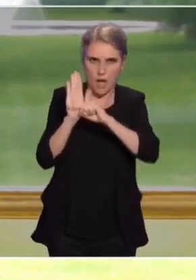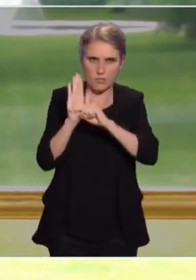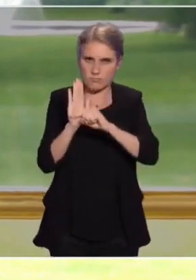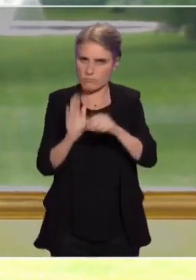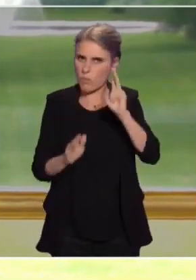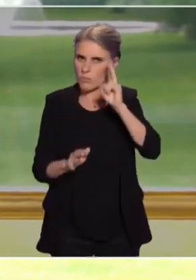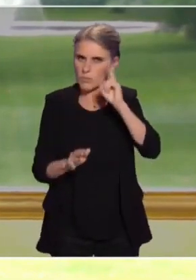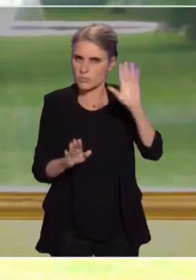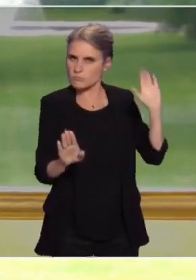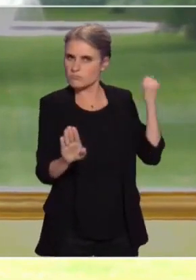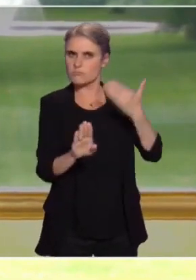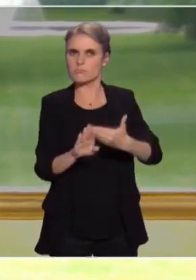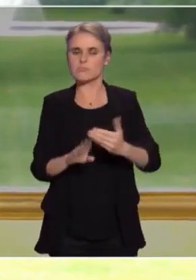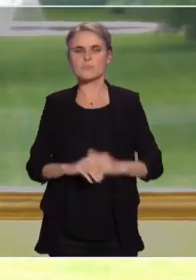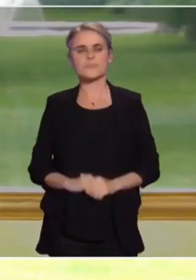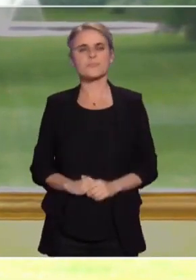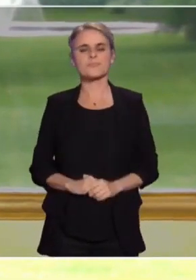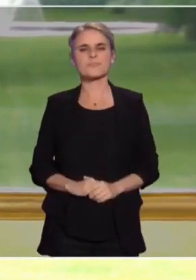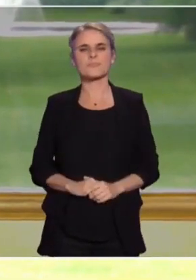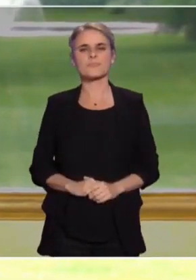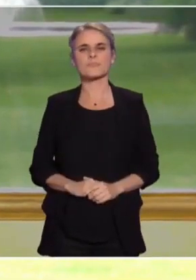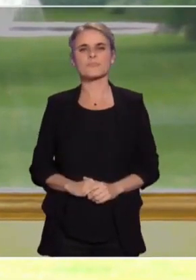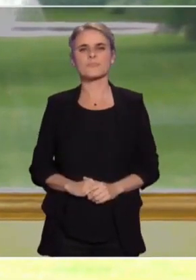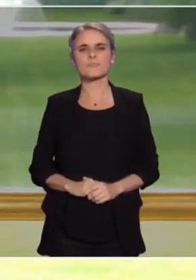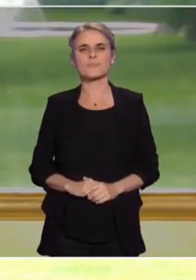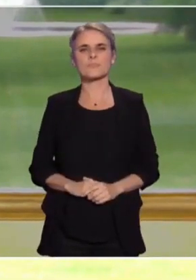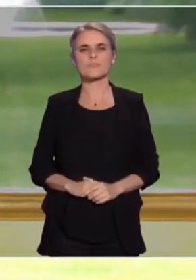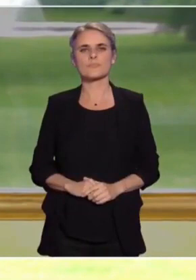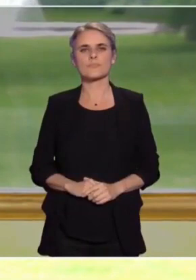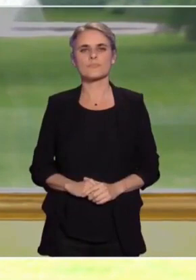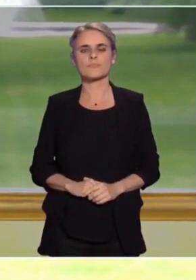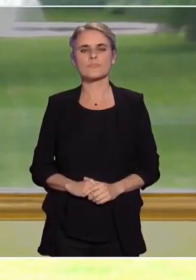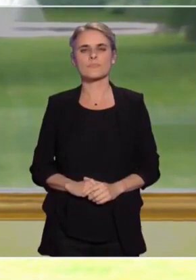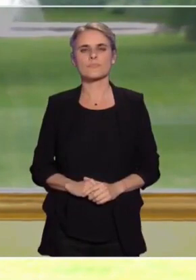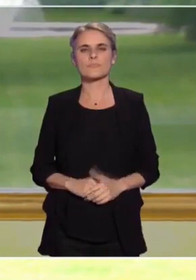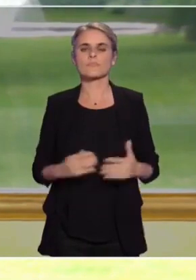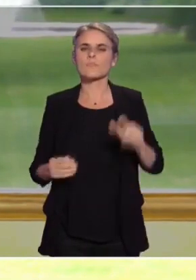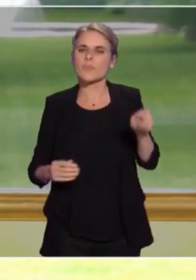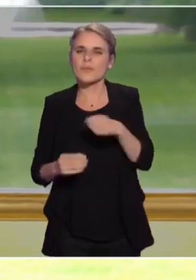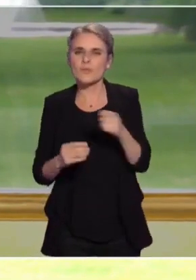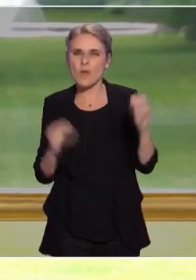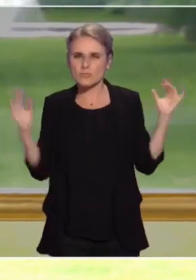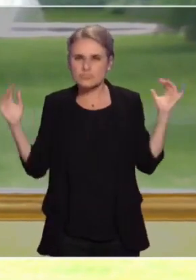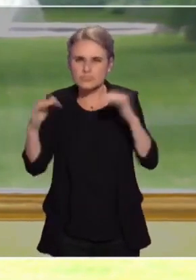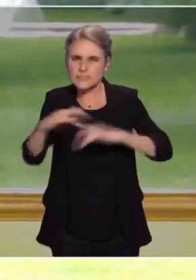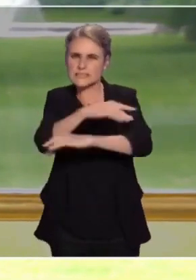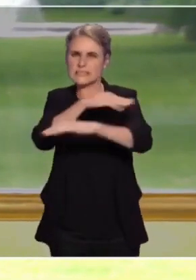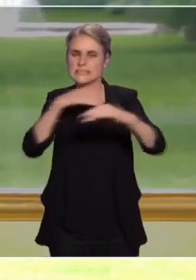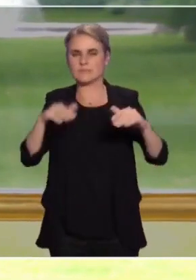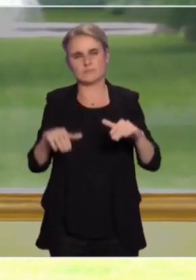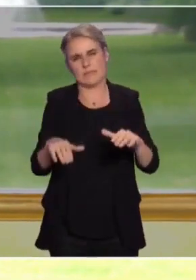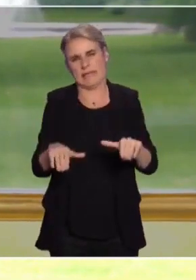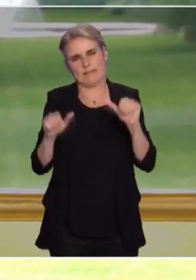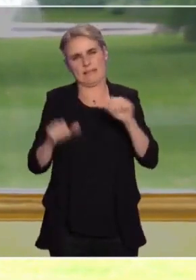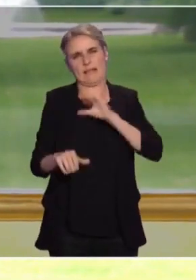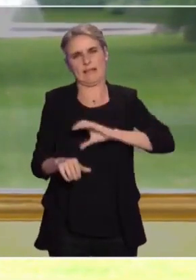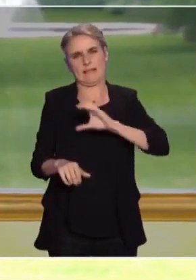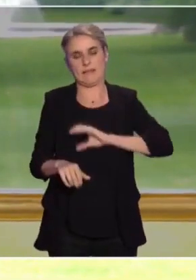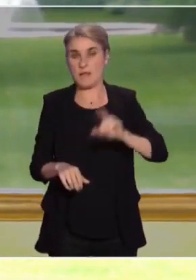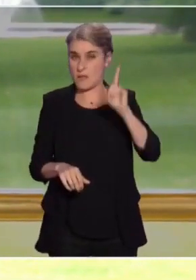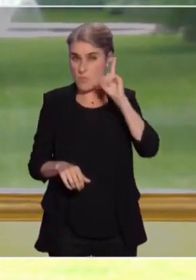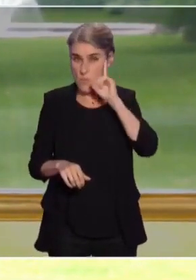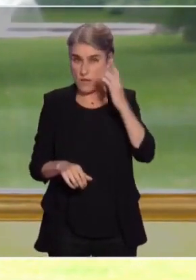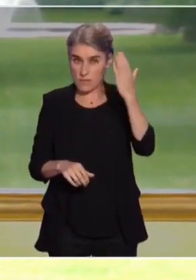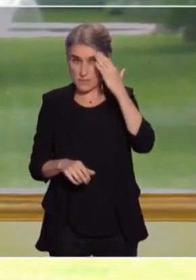normal il faudra continuer d'éviter au maximum lé rassemblement car nous savons qu'ils sont les